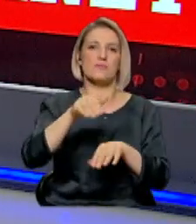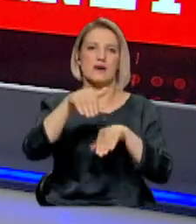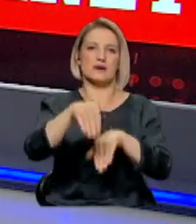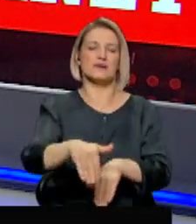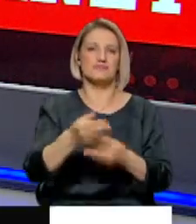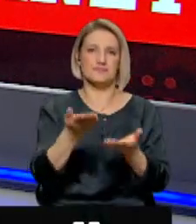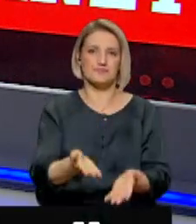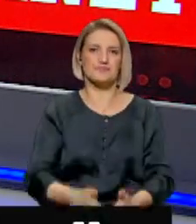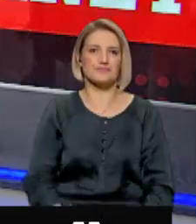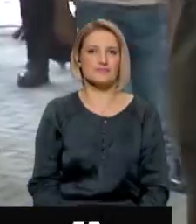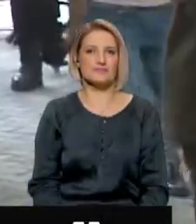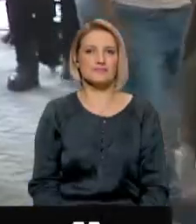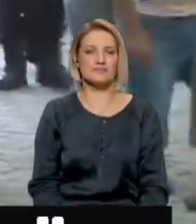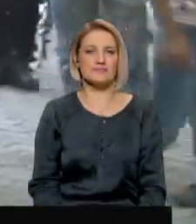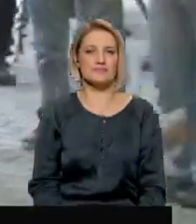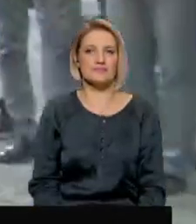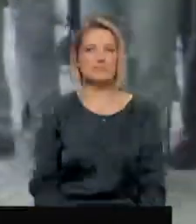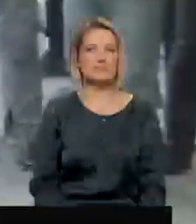edildi.